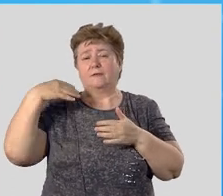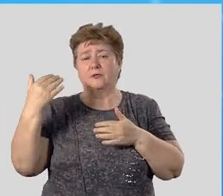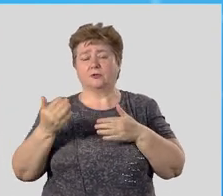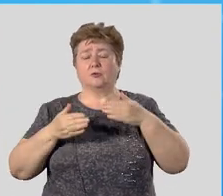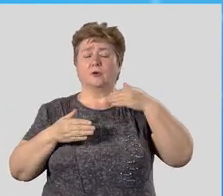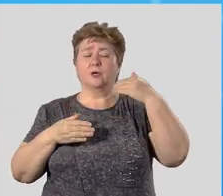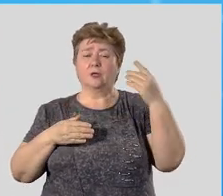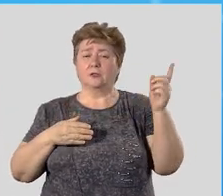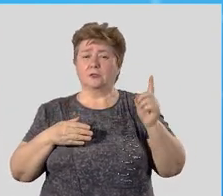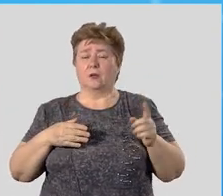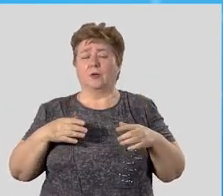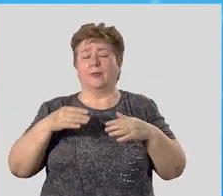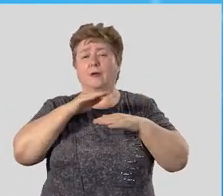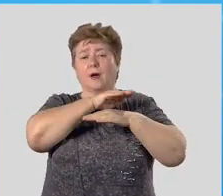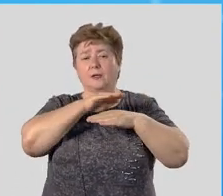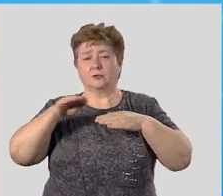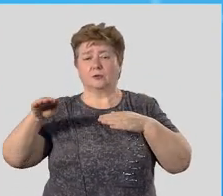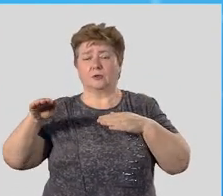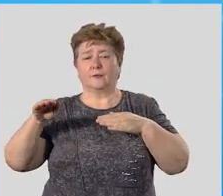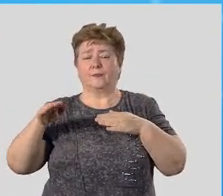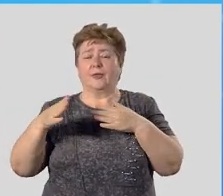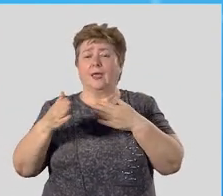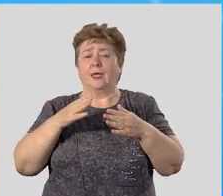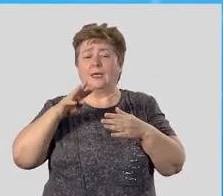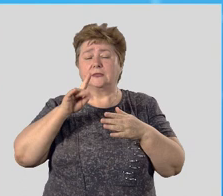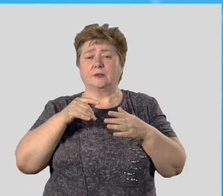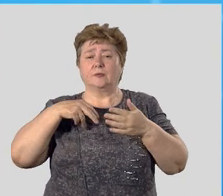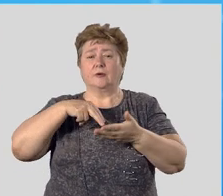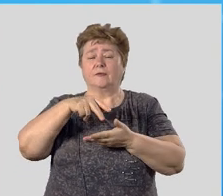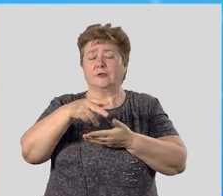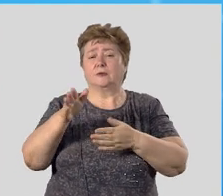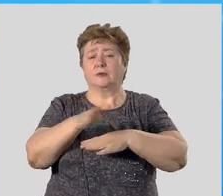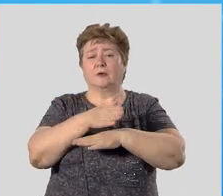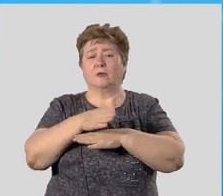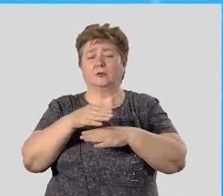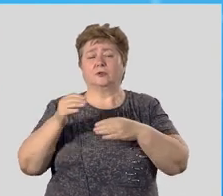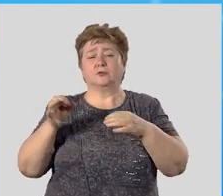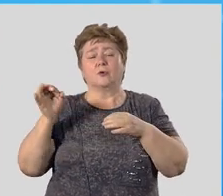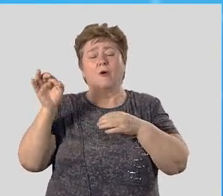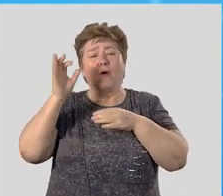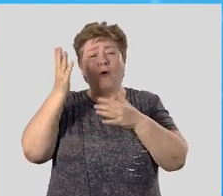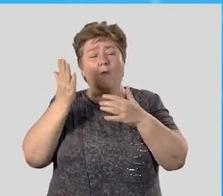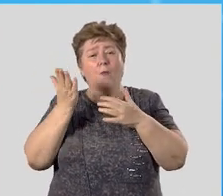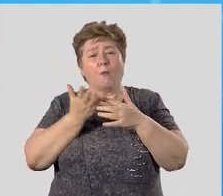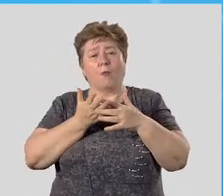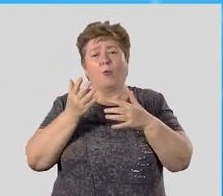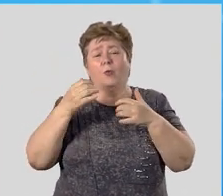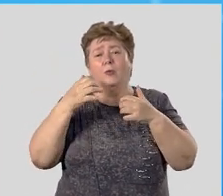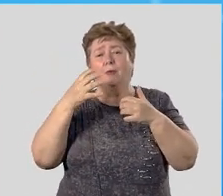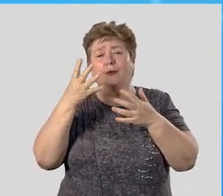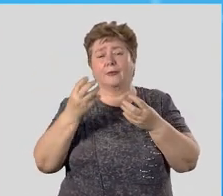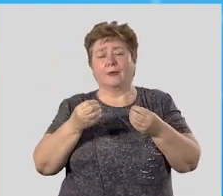восток и запад горизонта. Если мы выйдем на улицу в полдень, то увидим,